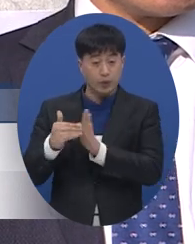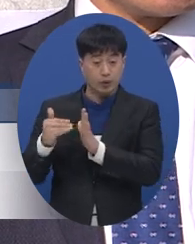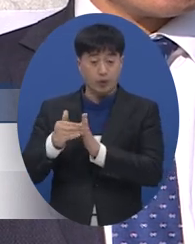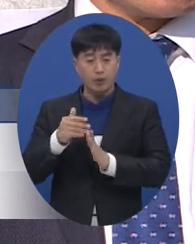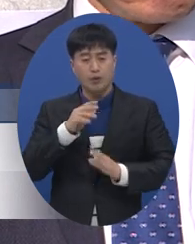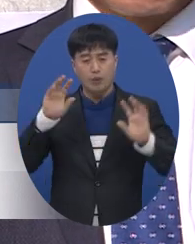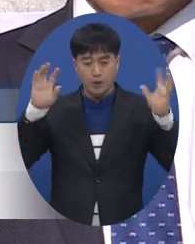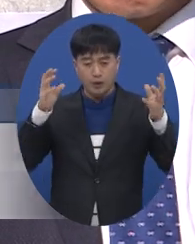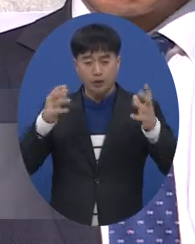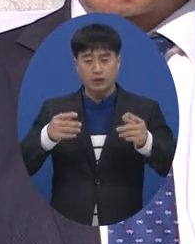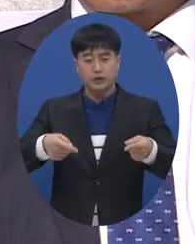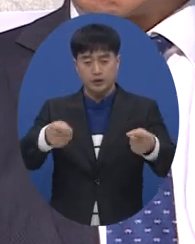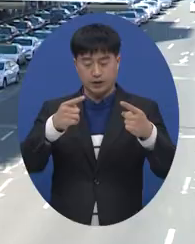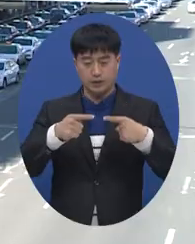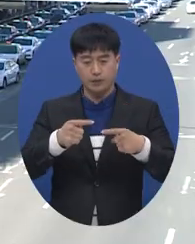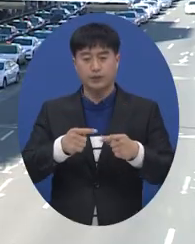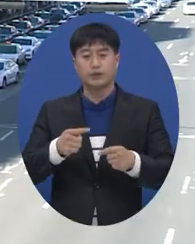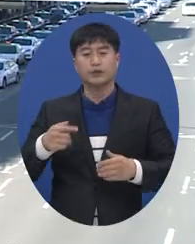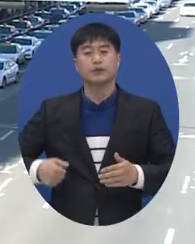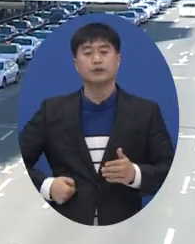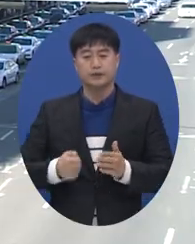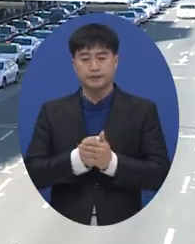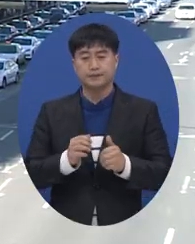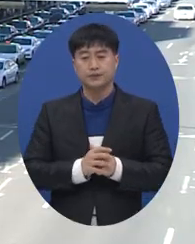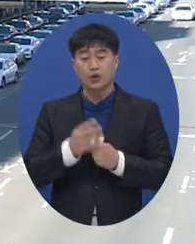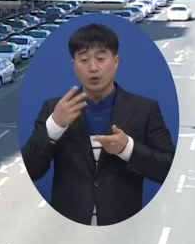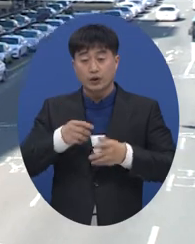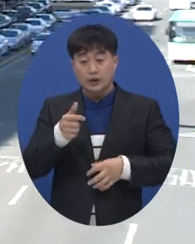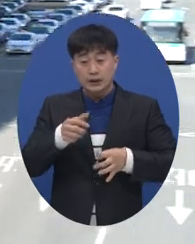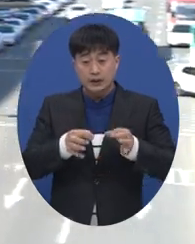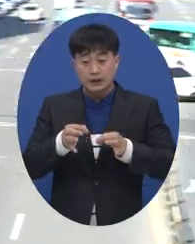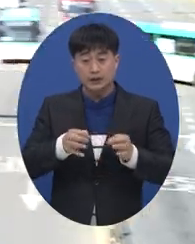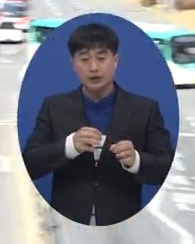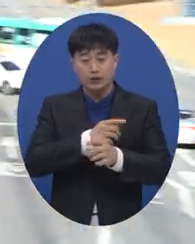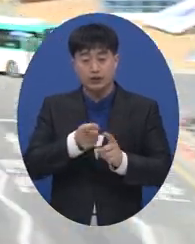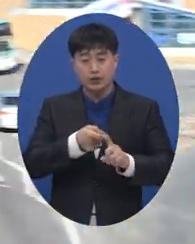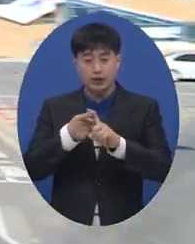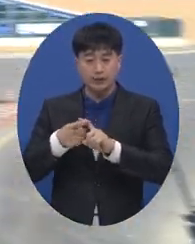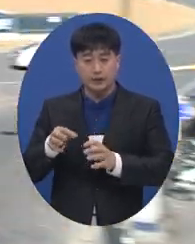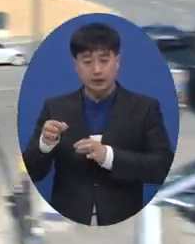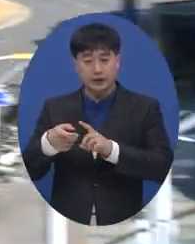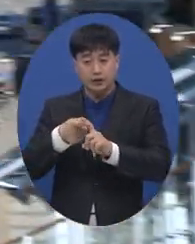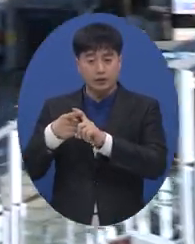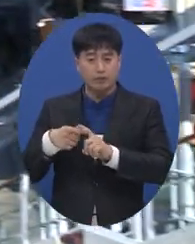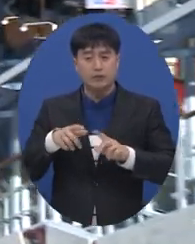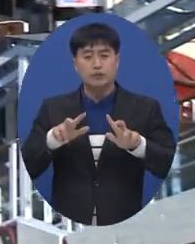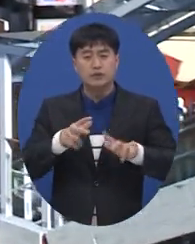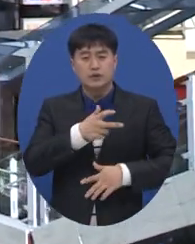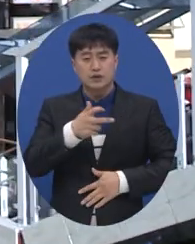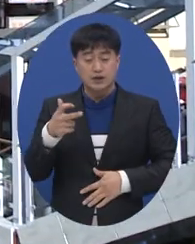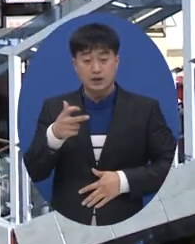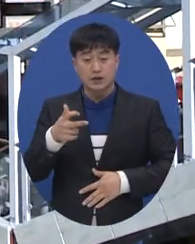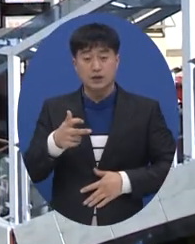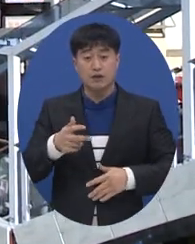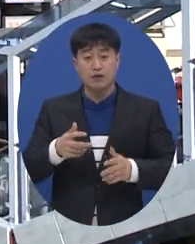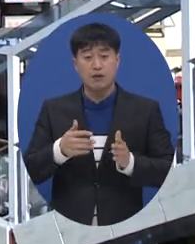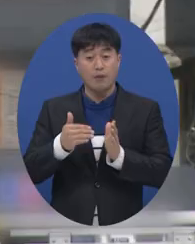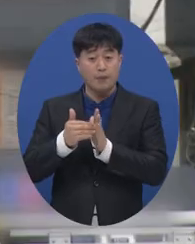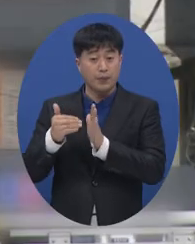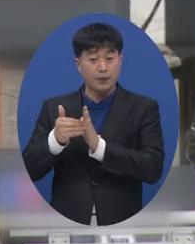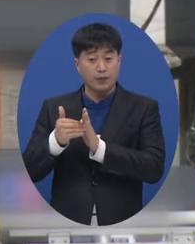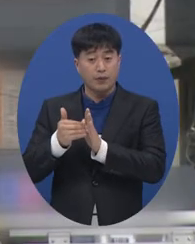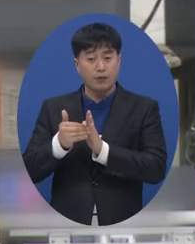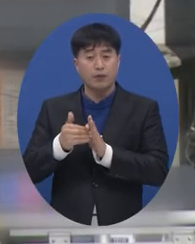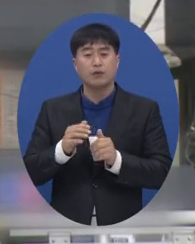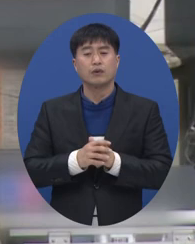적극 동참할 것을 결의하는 바이다. 경기도 소상공인연합회와 상인연합회는 현재 대형 점포 등록 규제는 사실상